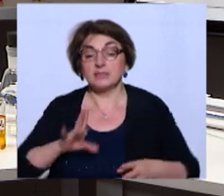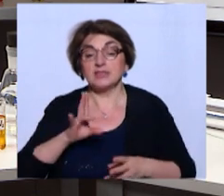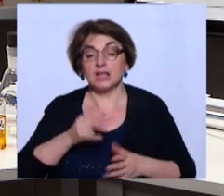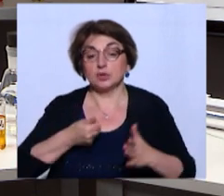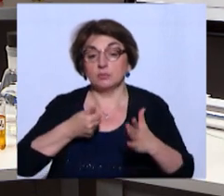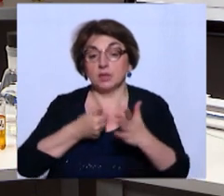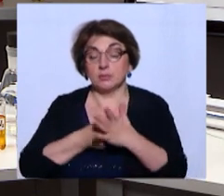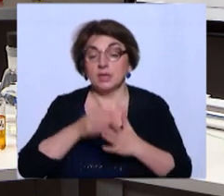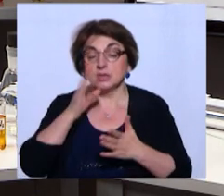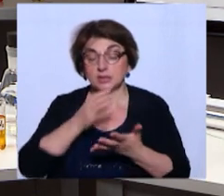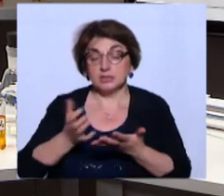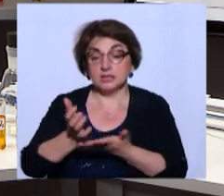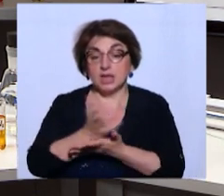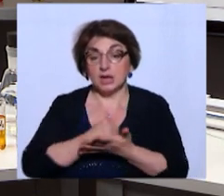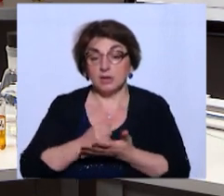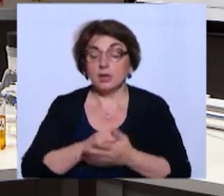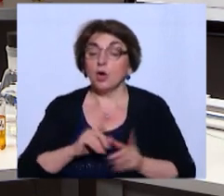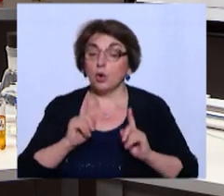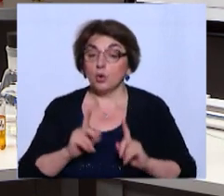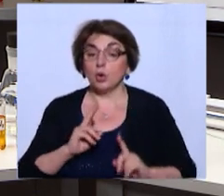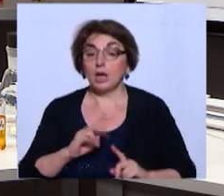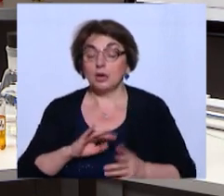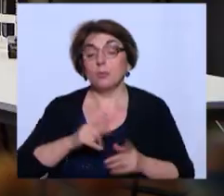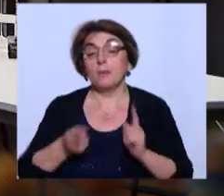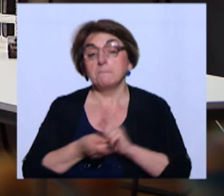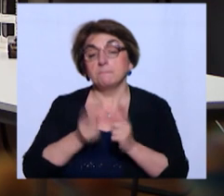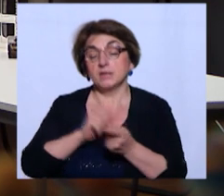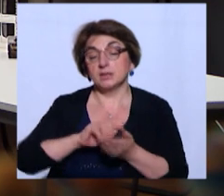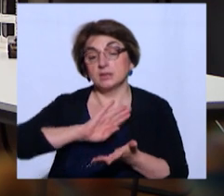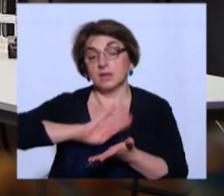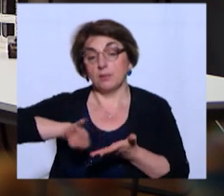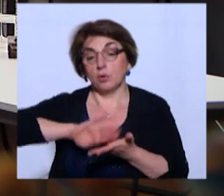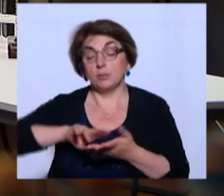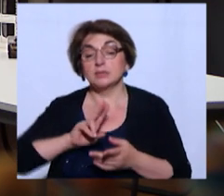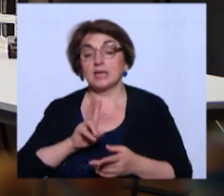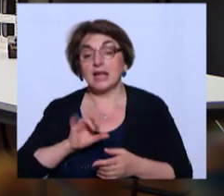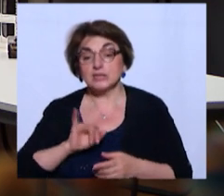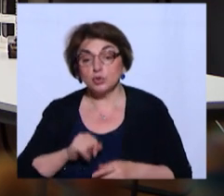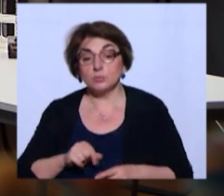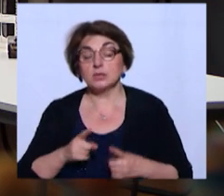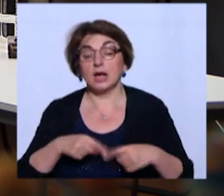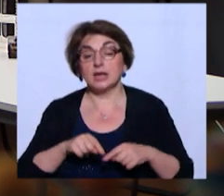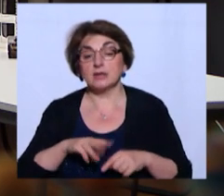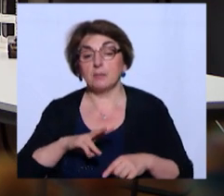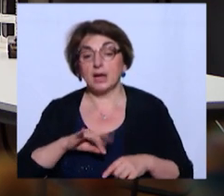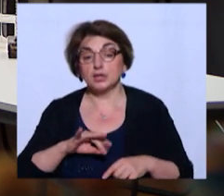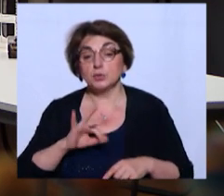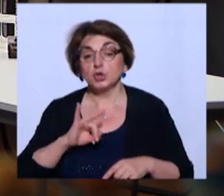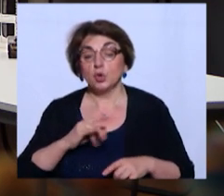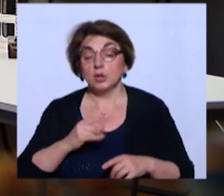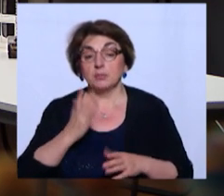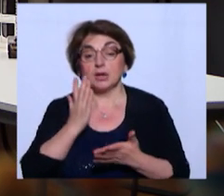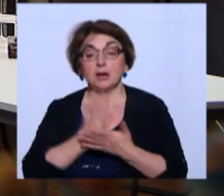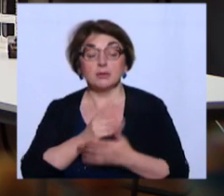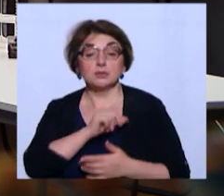ხელს უწყობს წყლის დაგროვებას, ხოლო კალიუმი კი პირიქით მის გამოყოფას. ასევე კალციუმისა და მაგნიუმის იონები განაპირობებენ წყლის